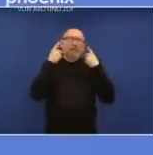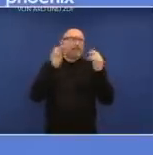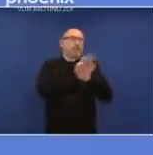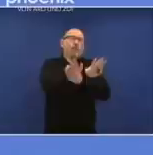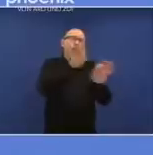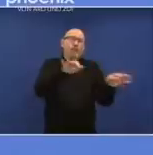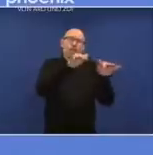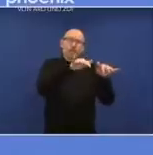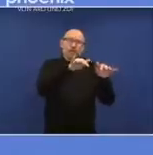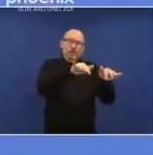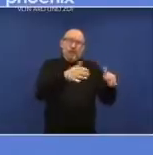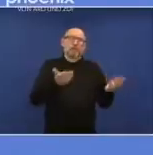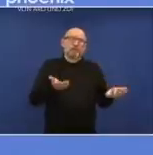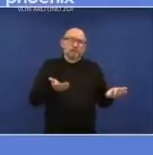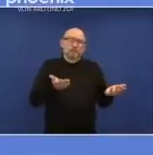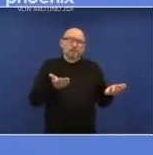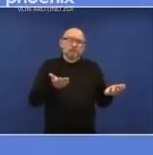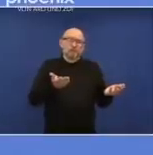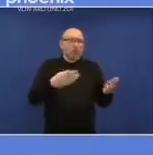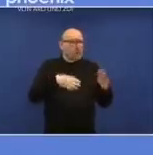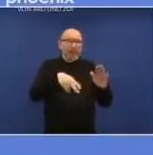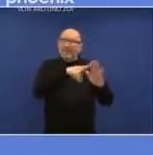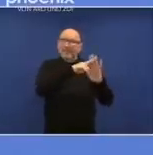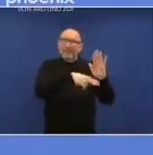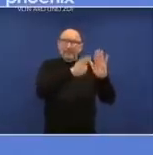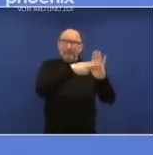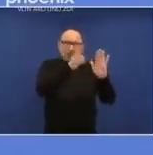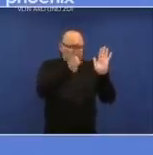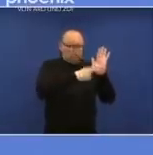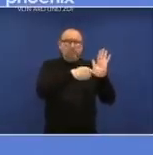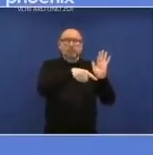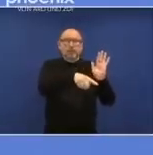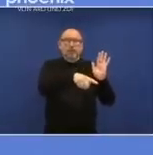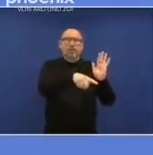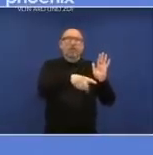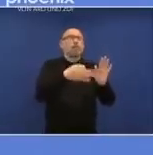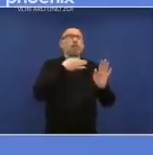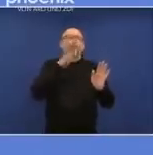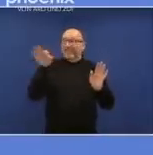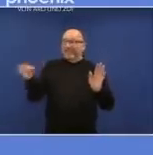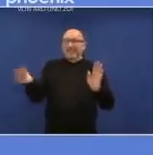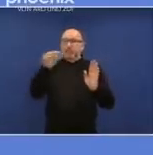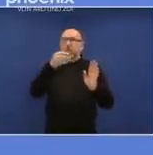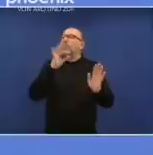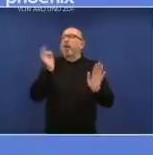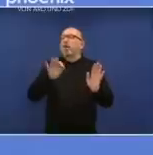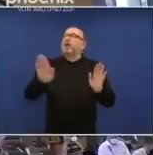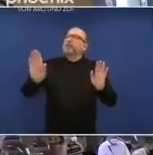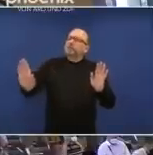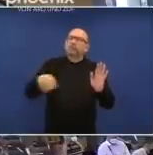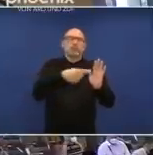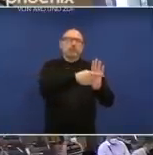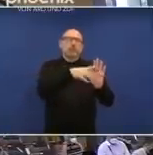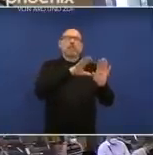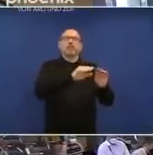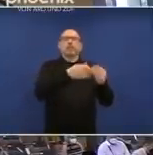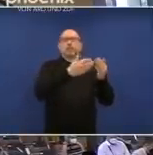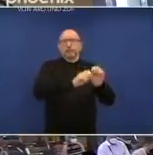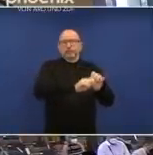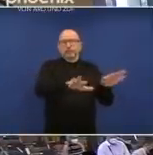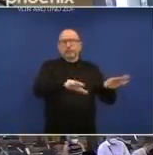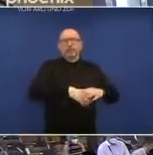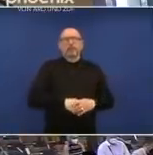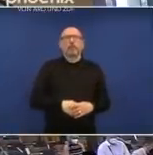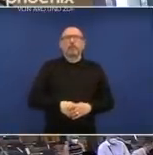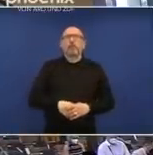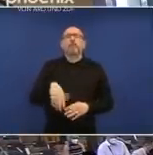sind, die alle Zertifikatsnormen erfüllen, besteht im Moment die Notwendigkeit dazu nicht. Vielleicht können wir auch einfach froh